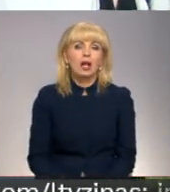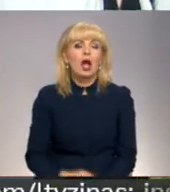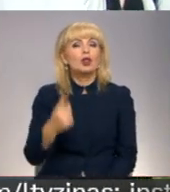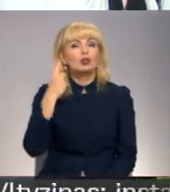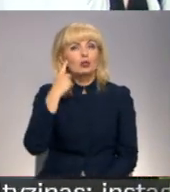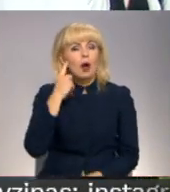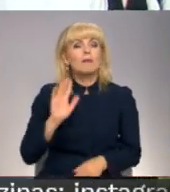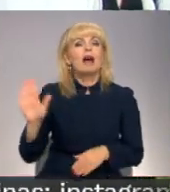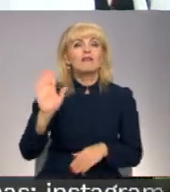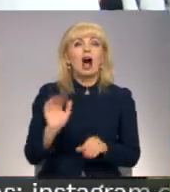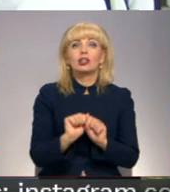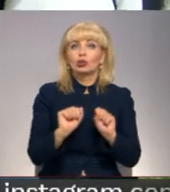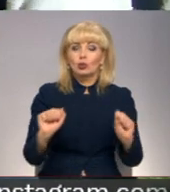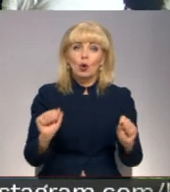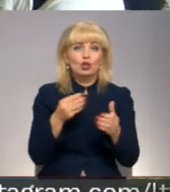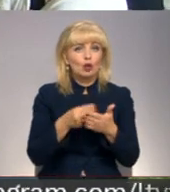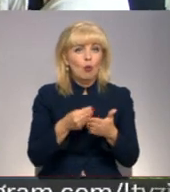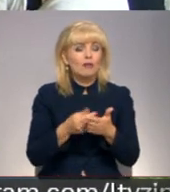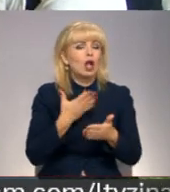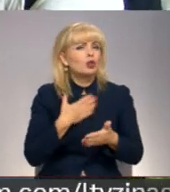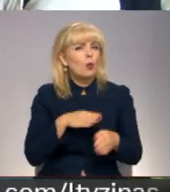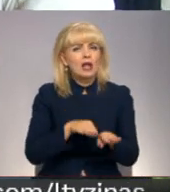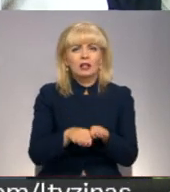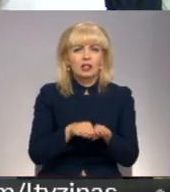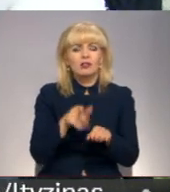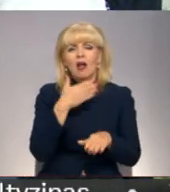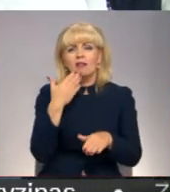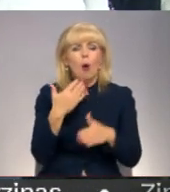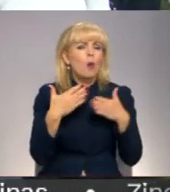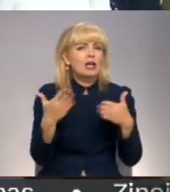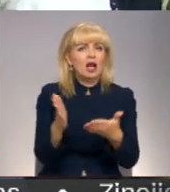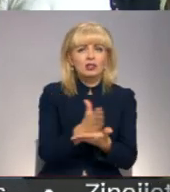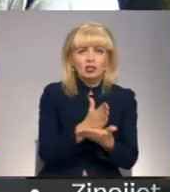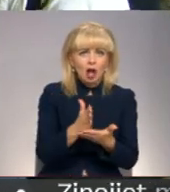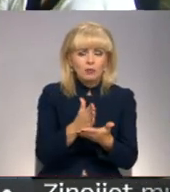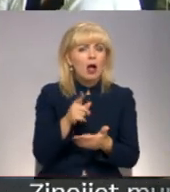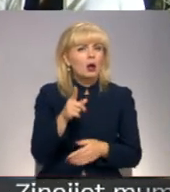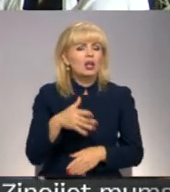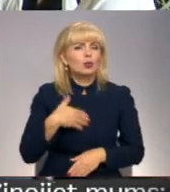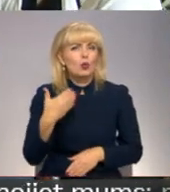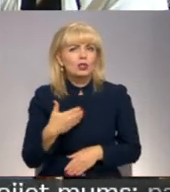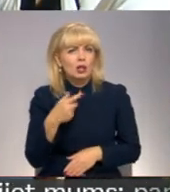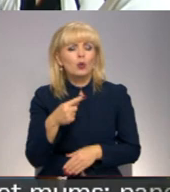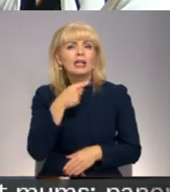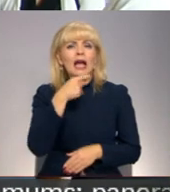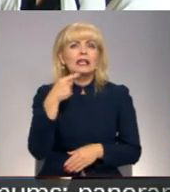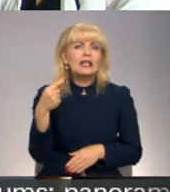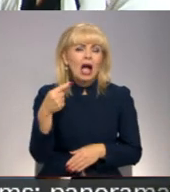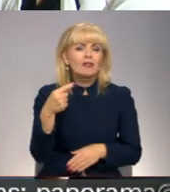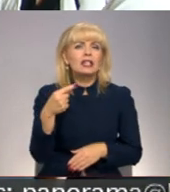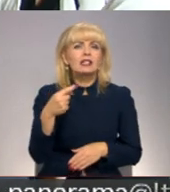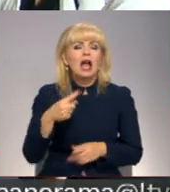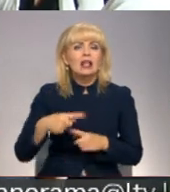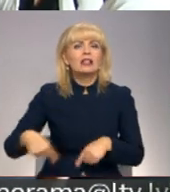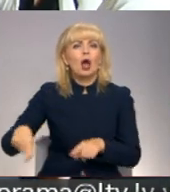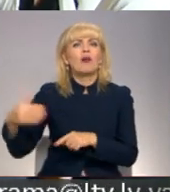Domāju, ka mūsu valstu drošības novērtējumi ir ļoti līdzīgi, tur nav lielas starpības. Tas, kas mūs dara bažīgus, protams, ir Krievija un Krievijas